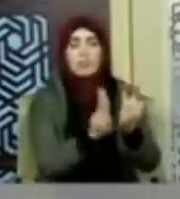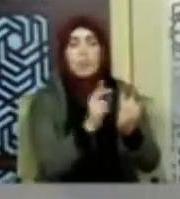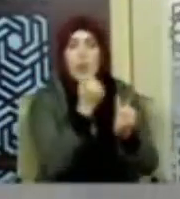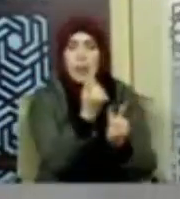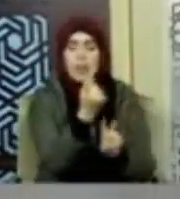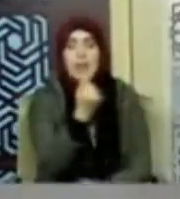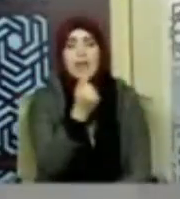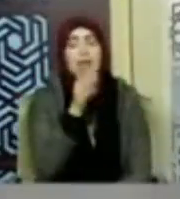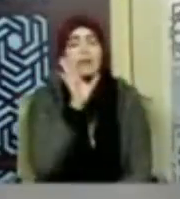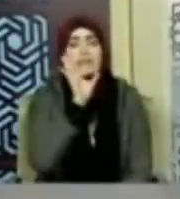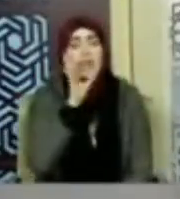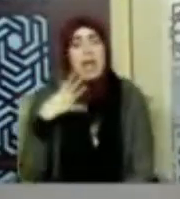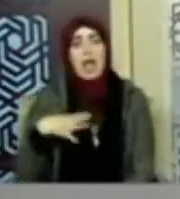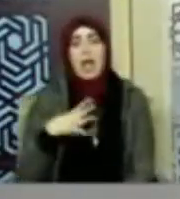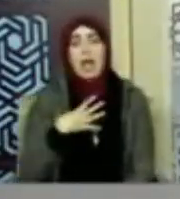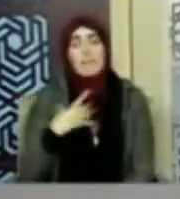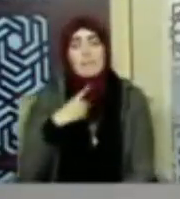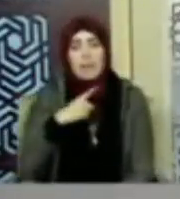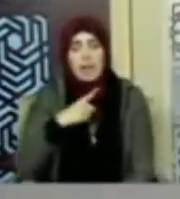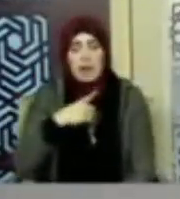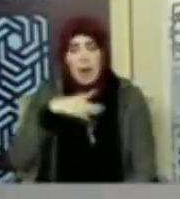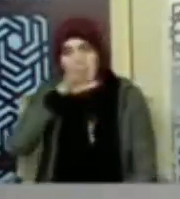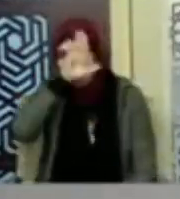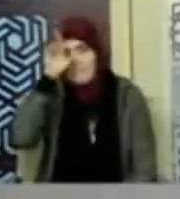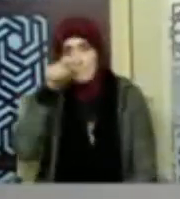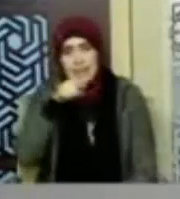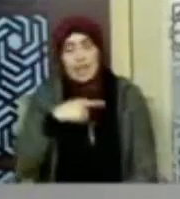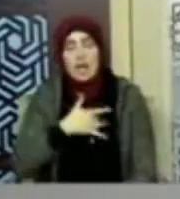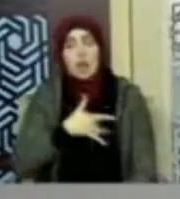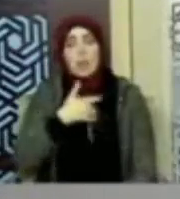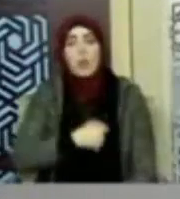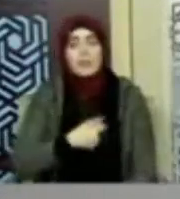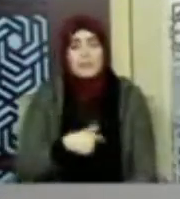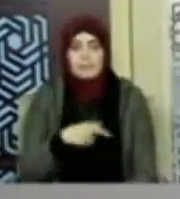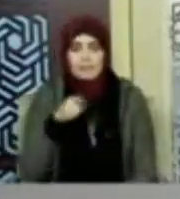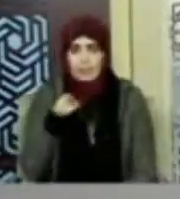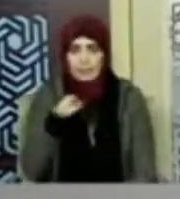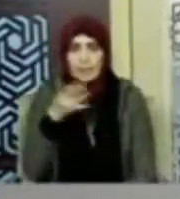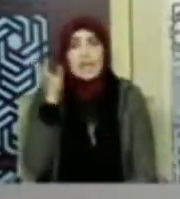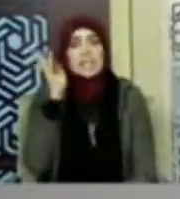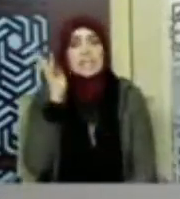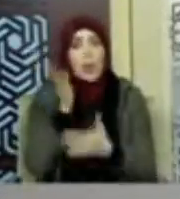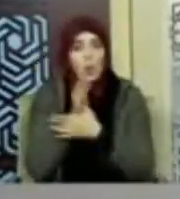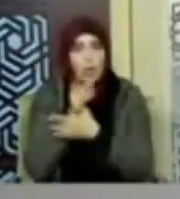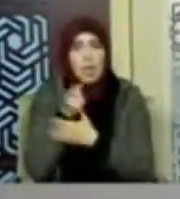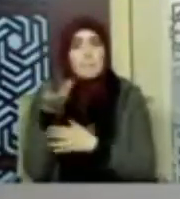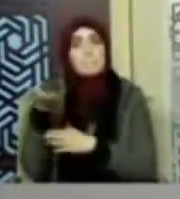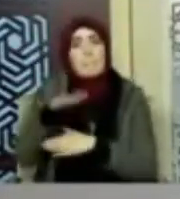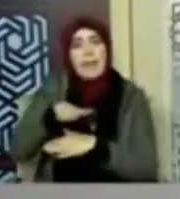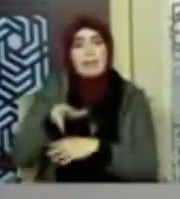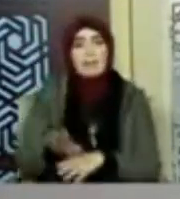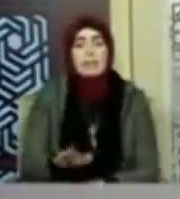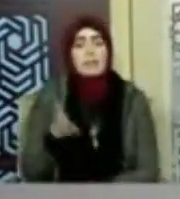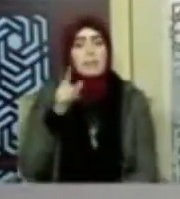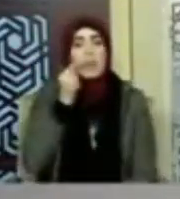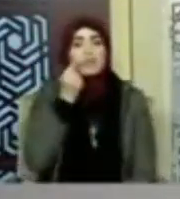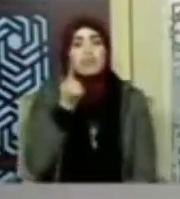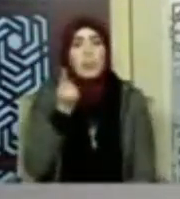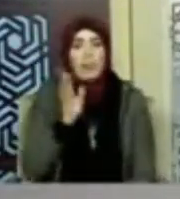يا أمير المؤمنين، هلك زوجي، مات موتة طبيعية، لكن